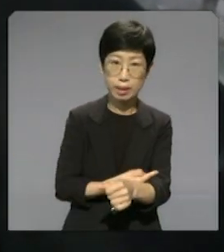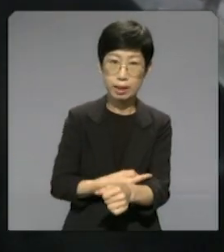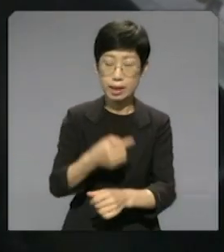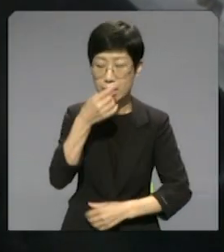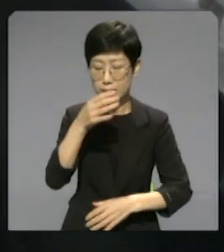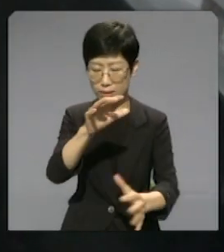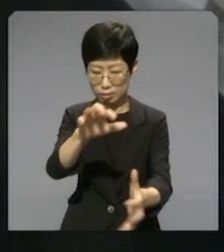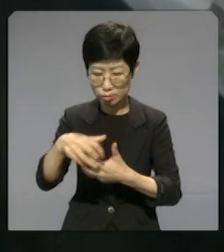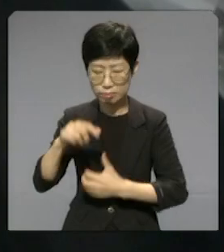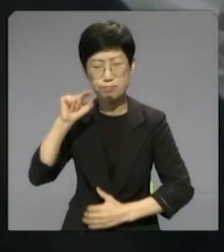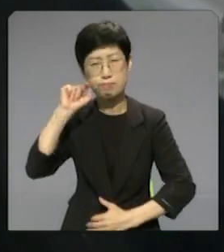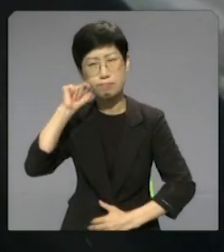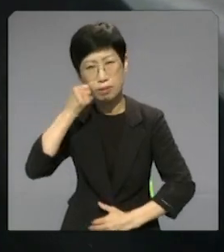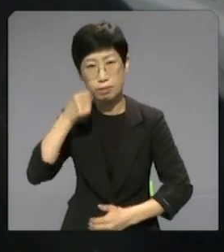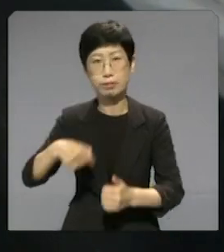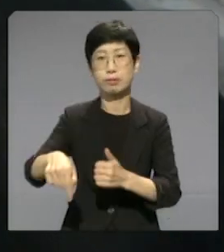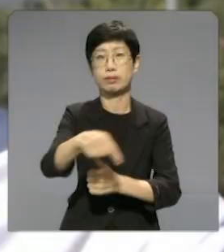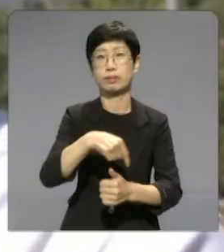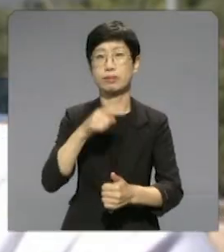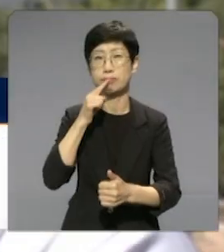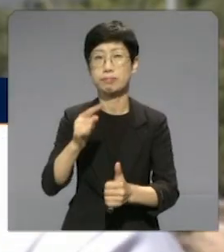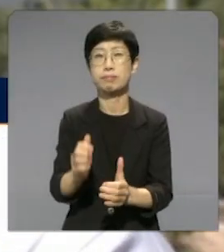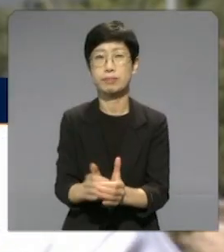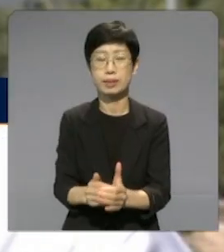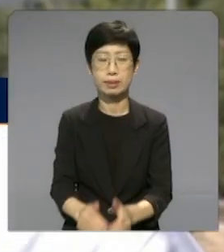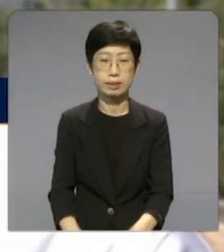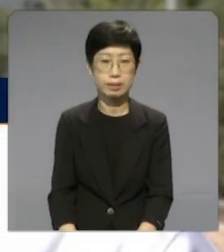쌀수입 역시 어려워졌다고 지적합니다